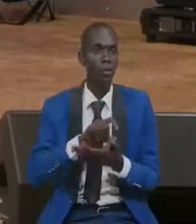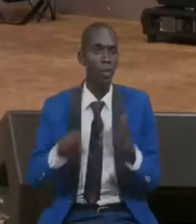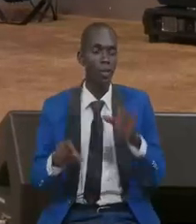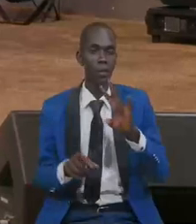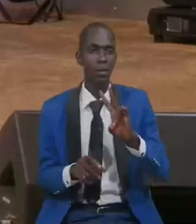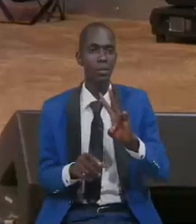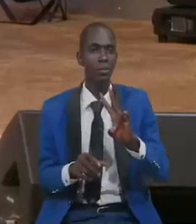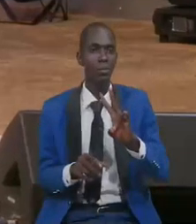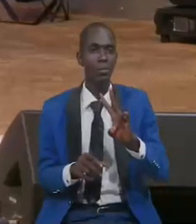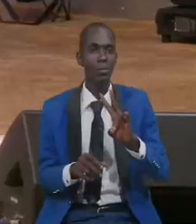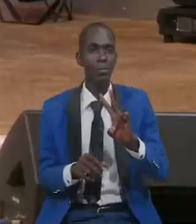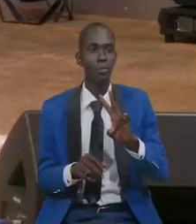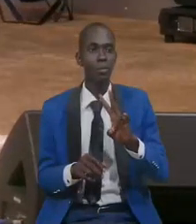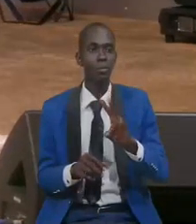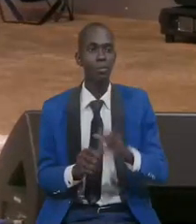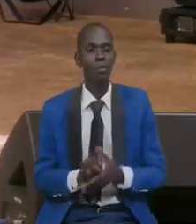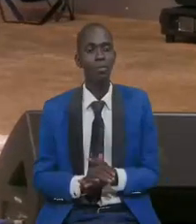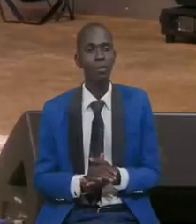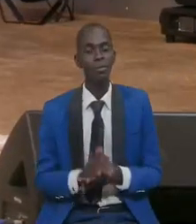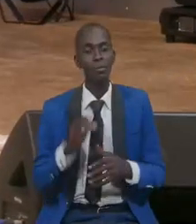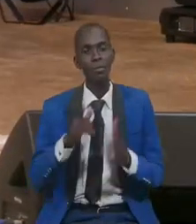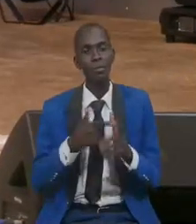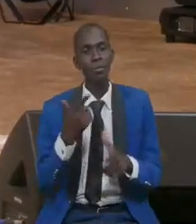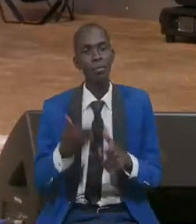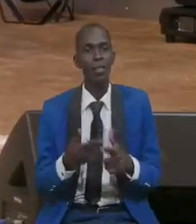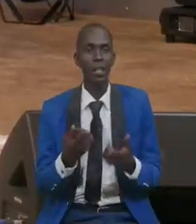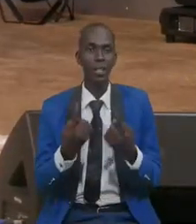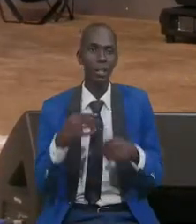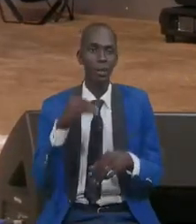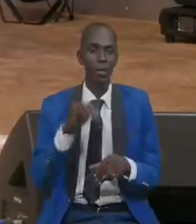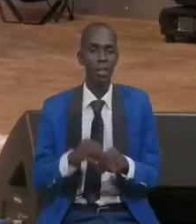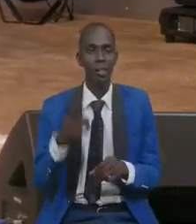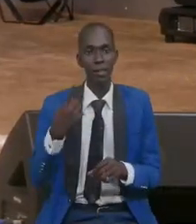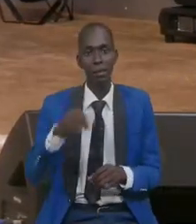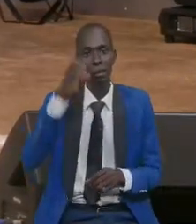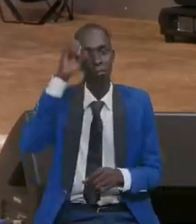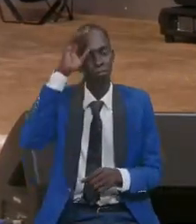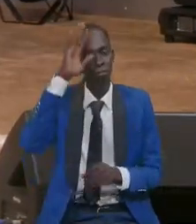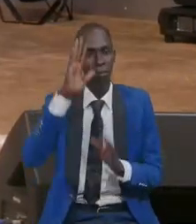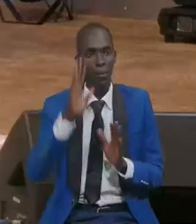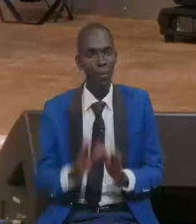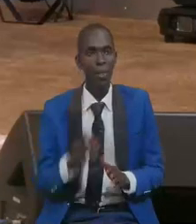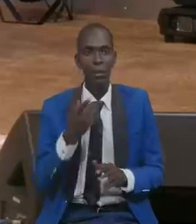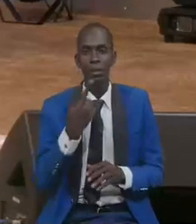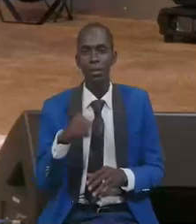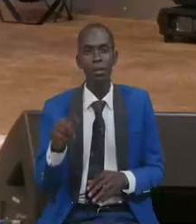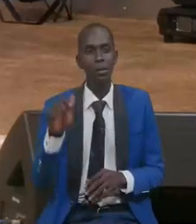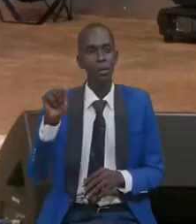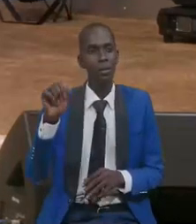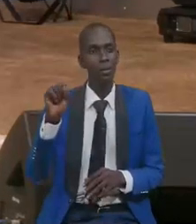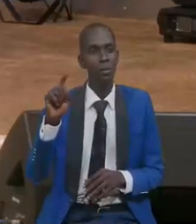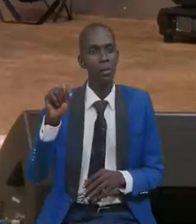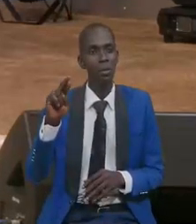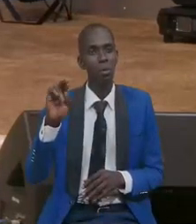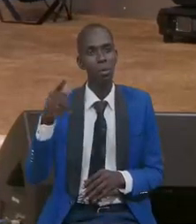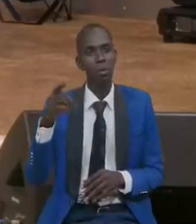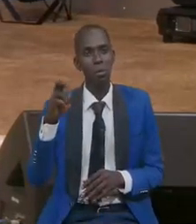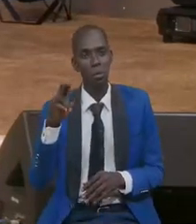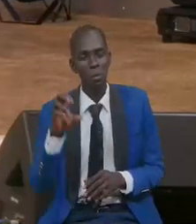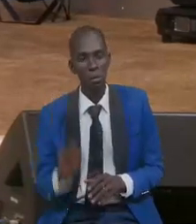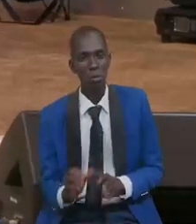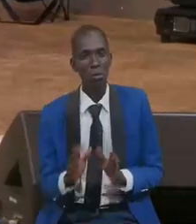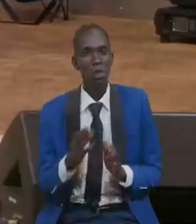ont échoué. Il dit, alors vint les magiciens, les astrologues, les chaldéens et les